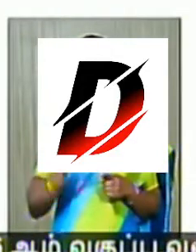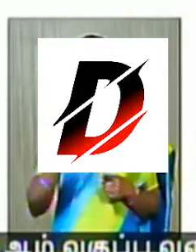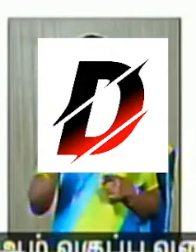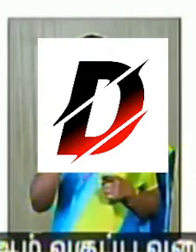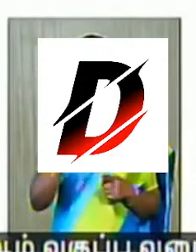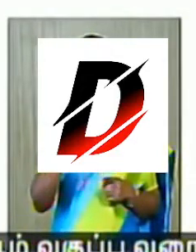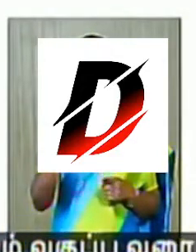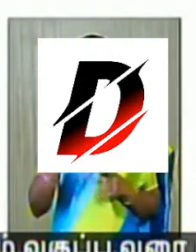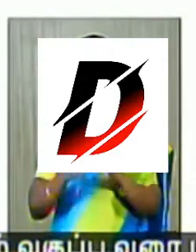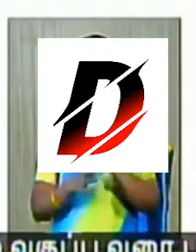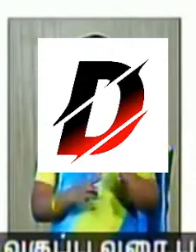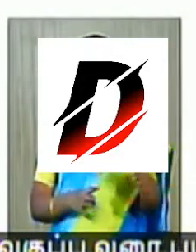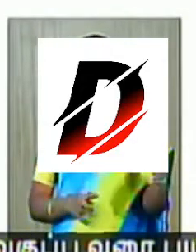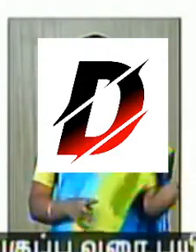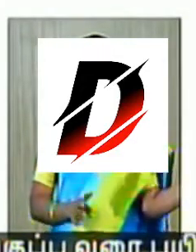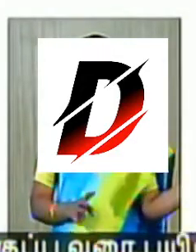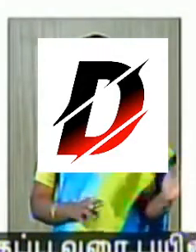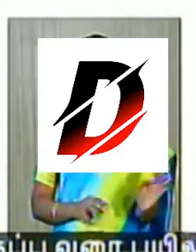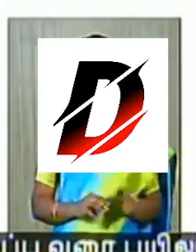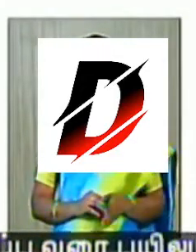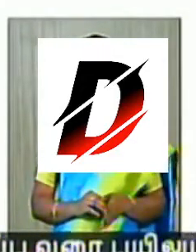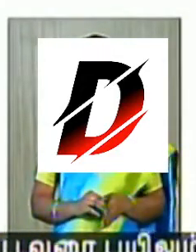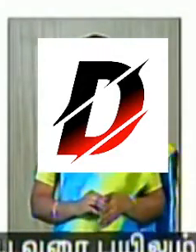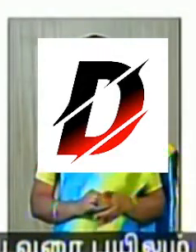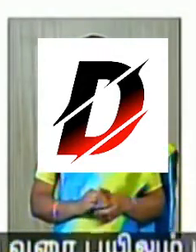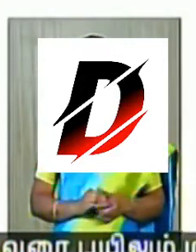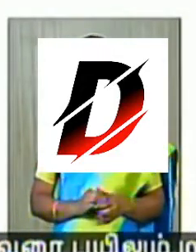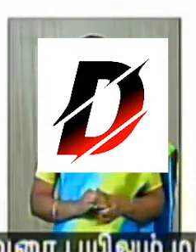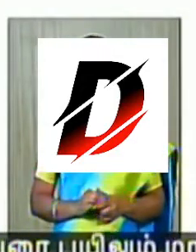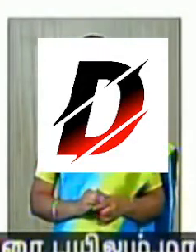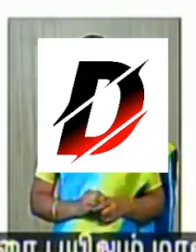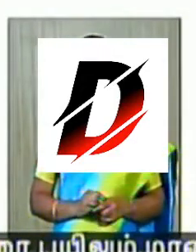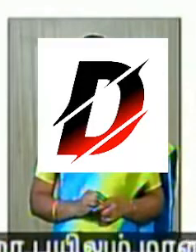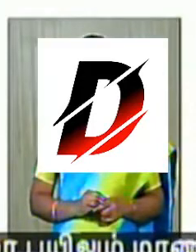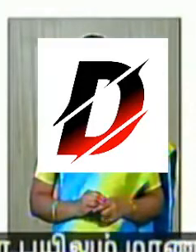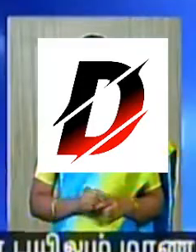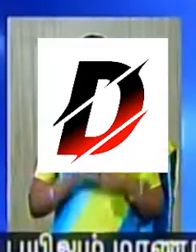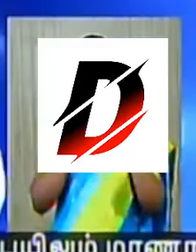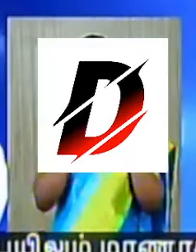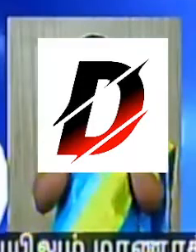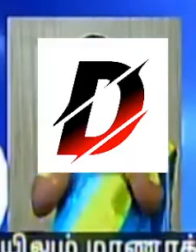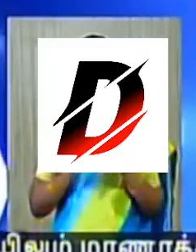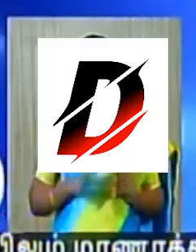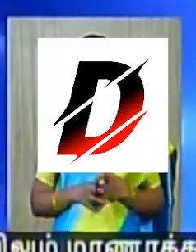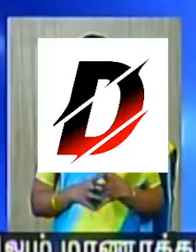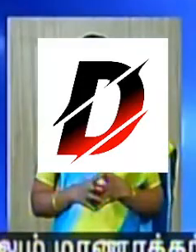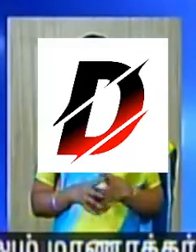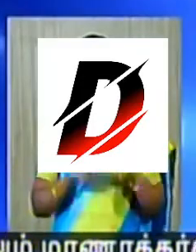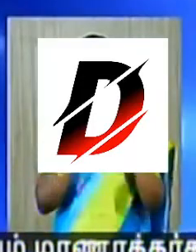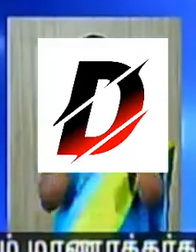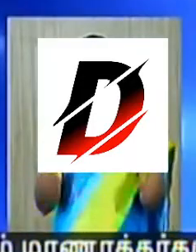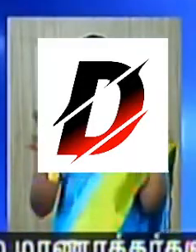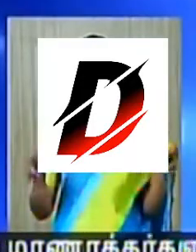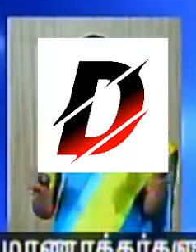1+4 5 5+4 9 9+4 13 அப்படியே போயிட்டு இருக்கும் என்ற எண்களை நாம் பயன்படுத்தலாம். எளிமையாக ஆட்டோனை போடுறதுக்கு